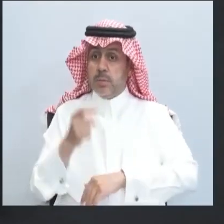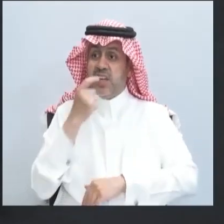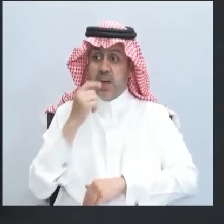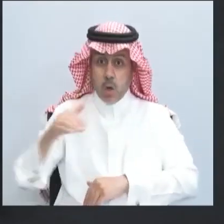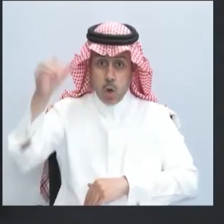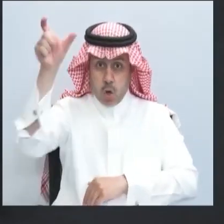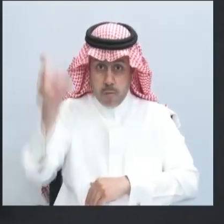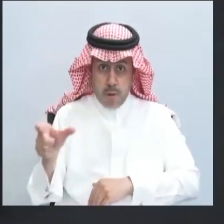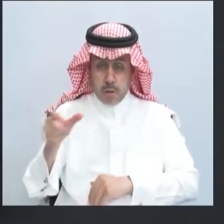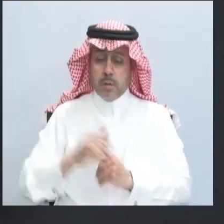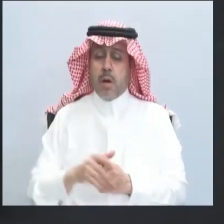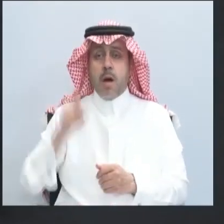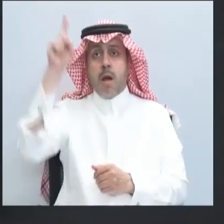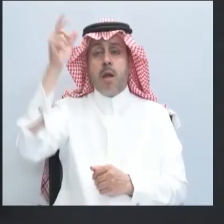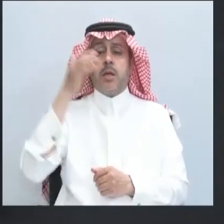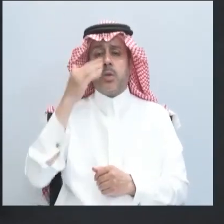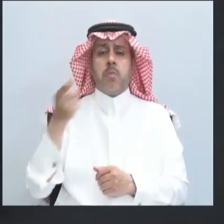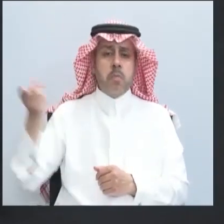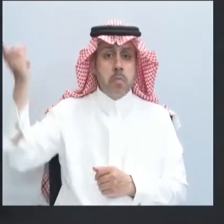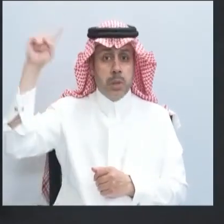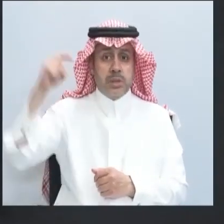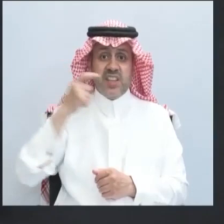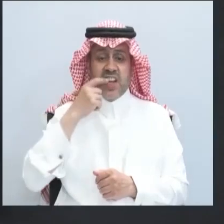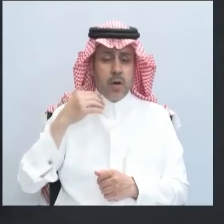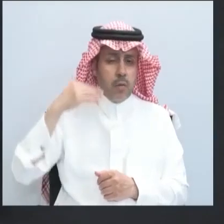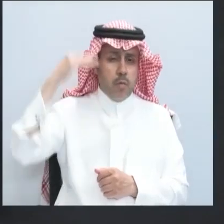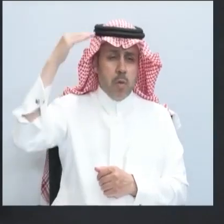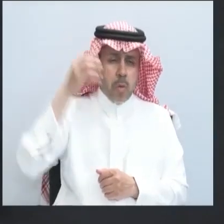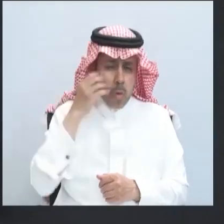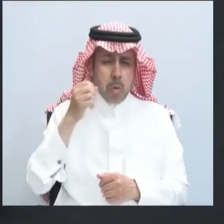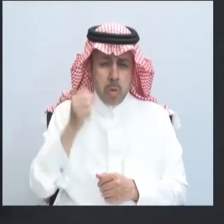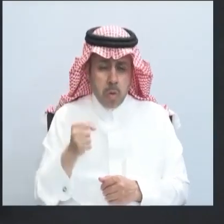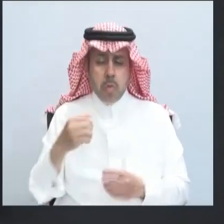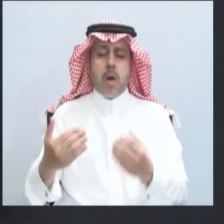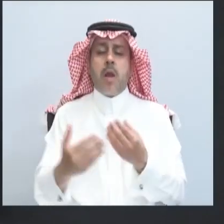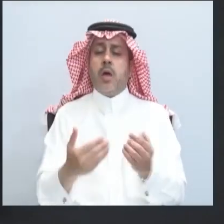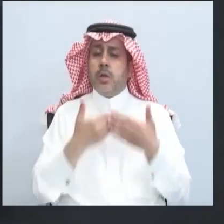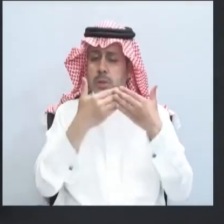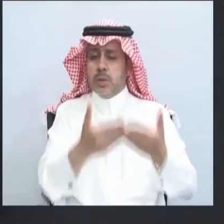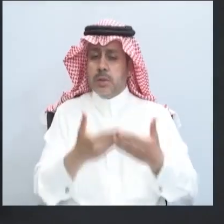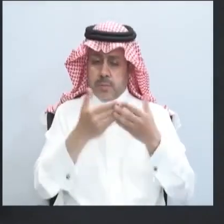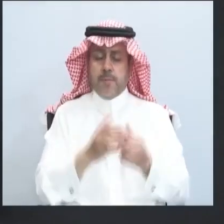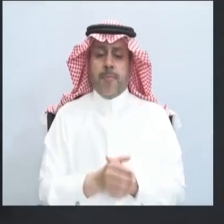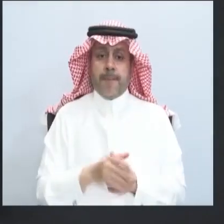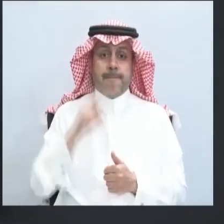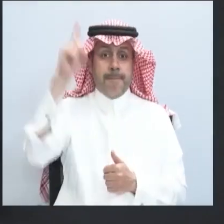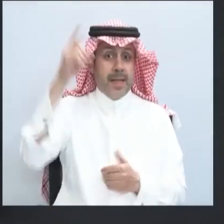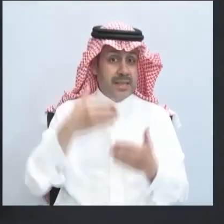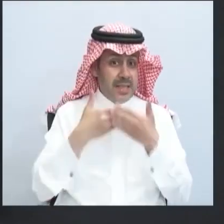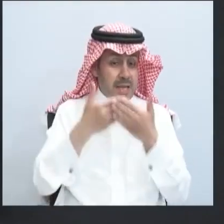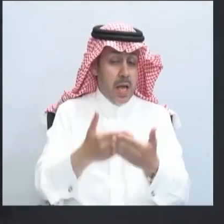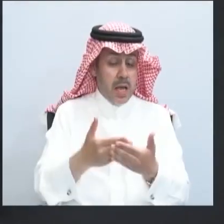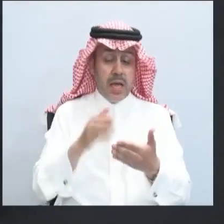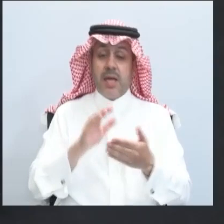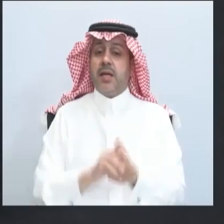حقوقه يسر الله تعالى لنا في كبرنا من يرعى حقوقنا لان الله عز وجل يقول هل جزاء الاحسان الا الاحسان